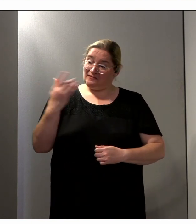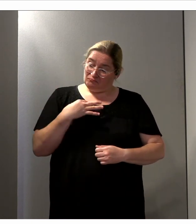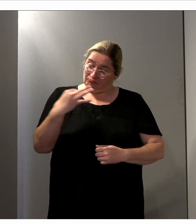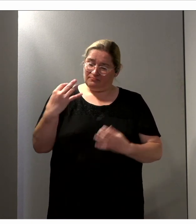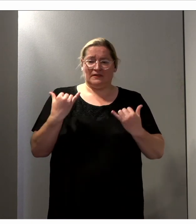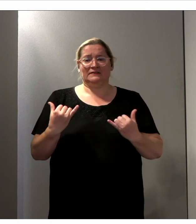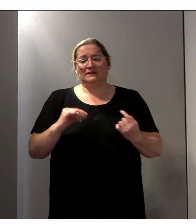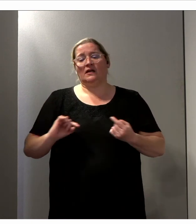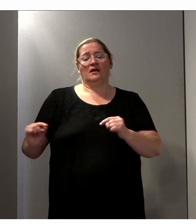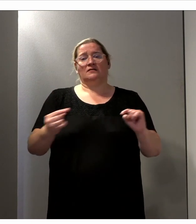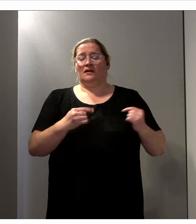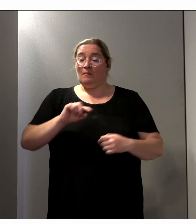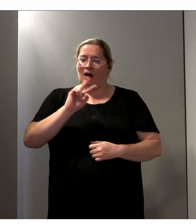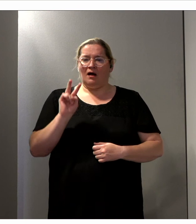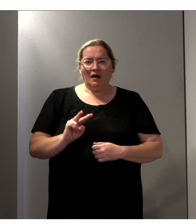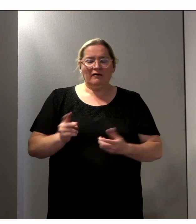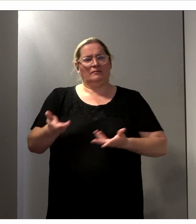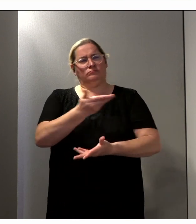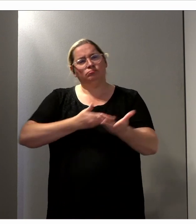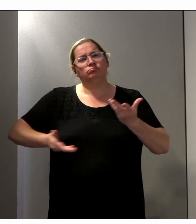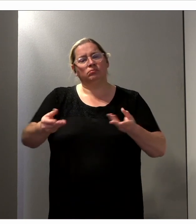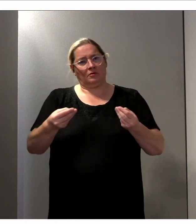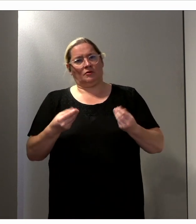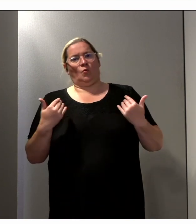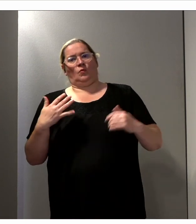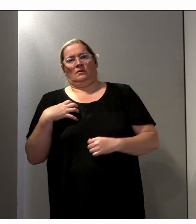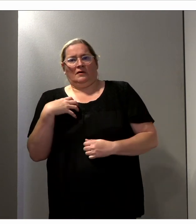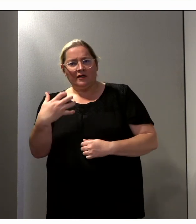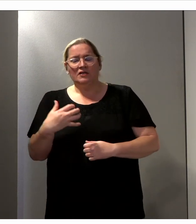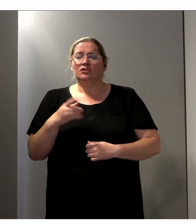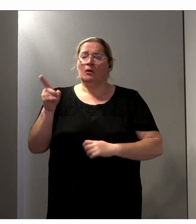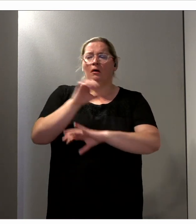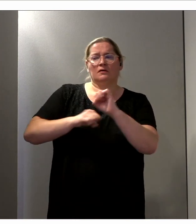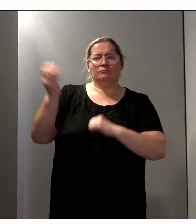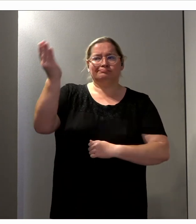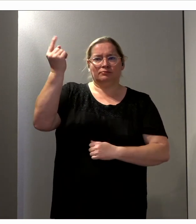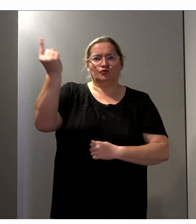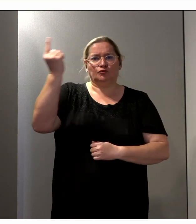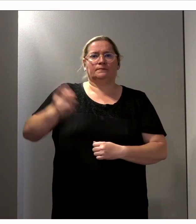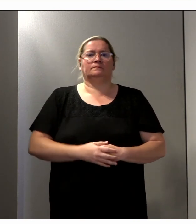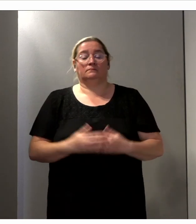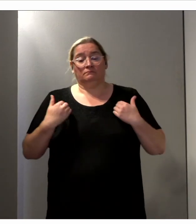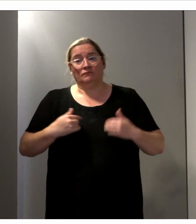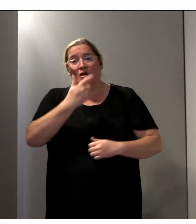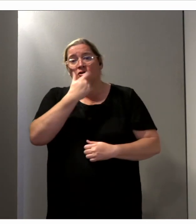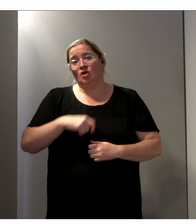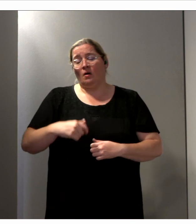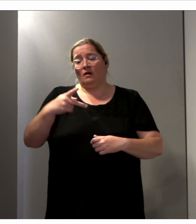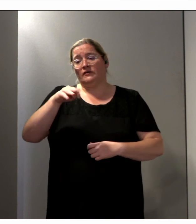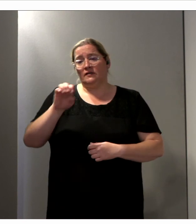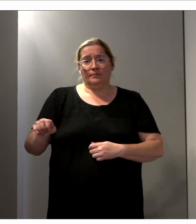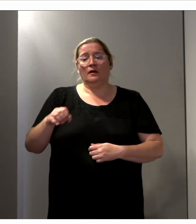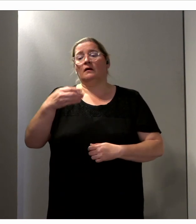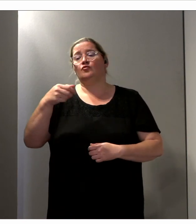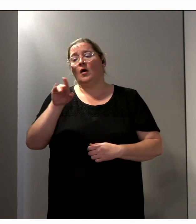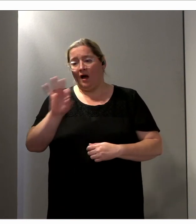au débat. C'est toujours très, très enrichissant les sessions qu'il organise. Donc oui, moi je m'appelle Jean-Philippe Murat, je suis entrepreneur